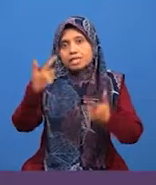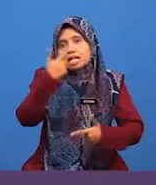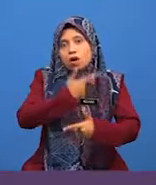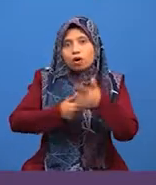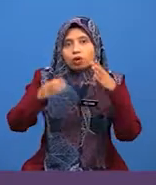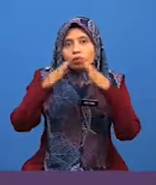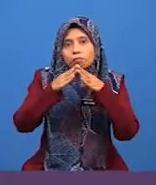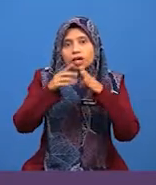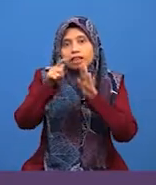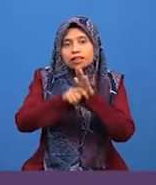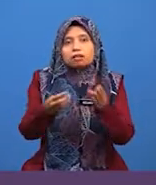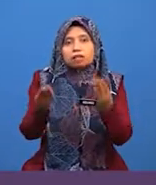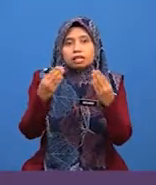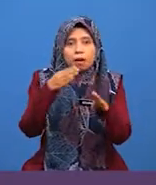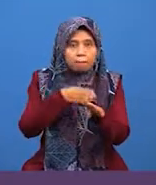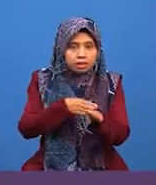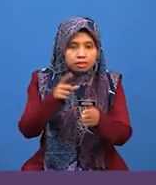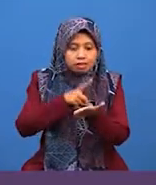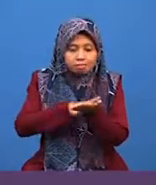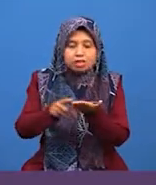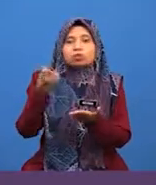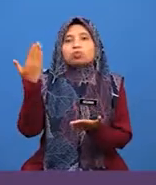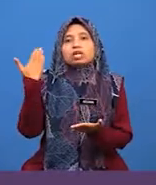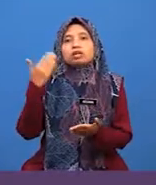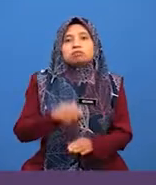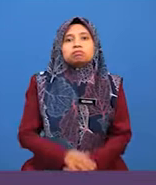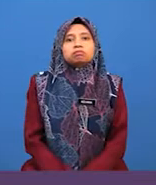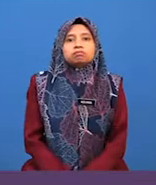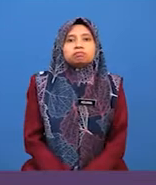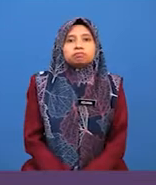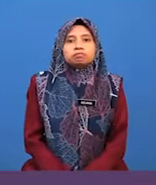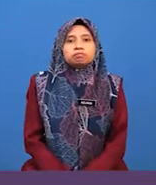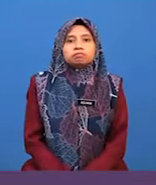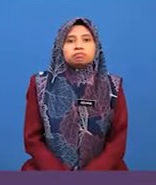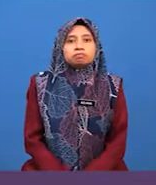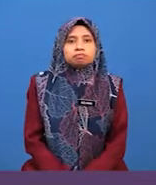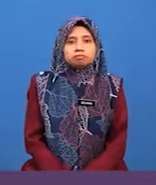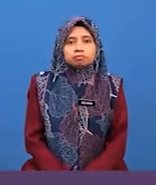rumah terbalik pada minggu lalu.